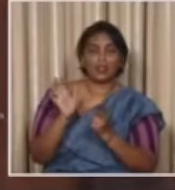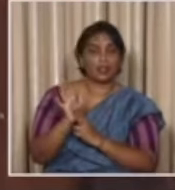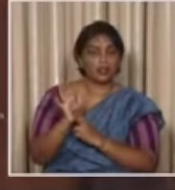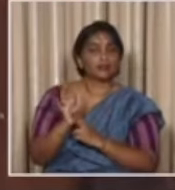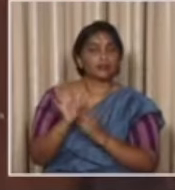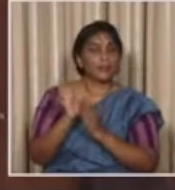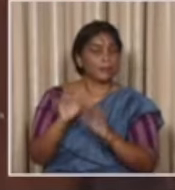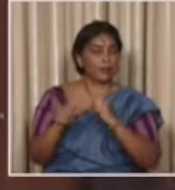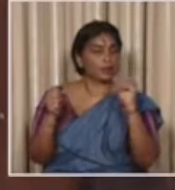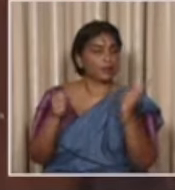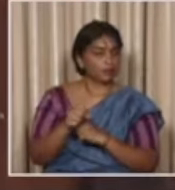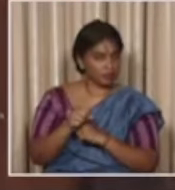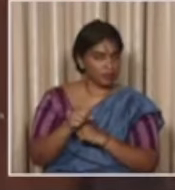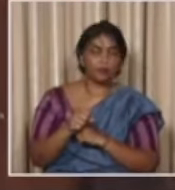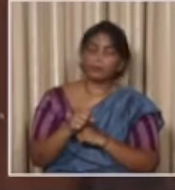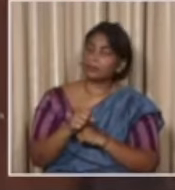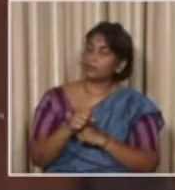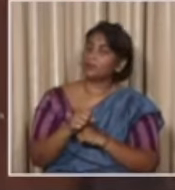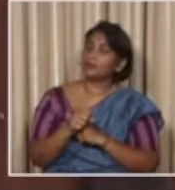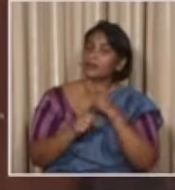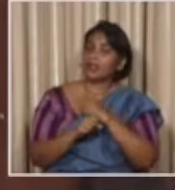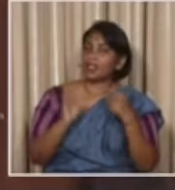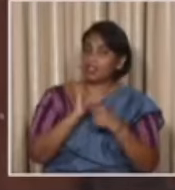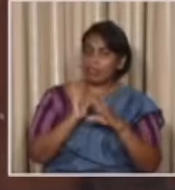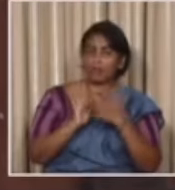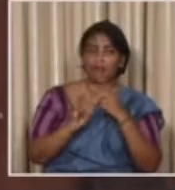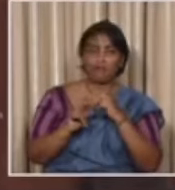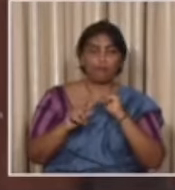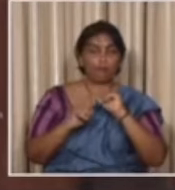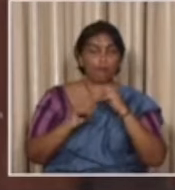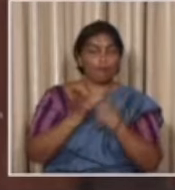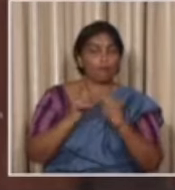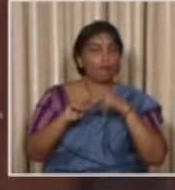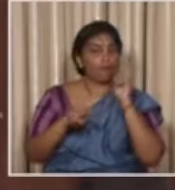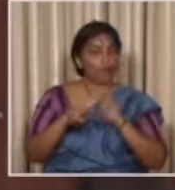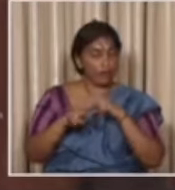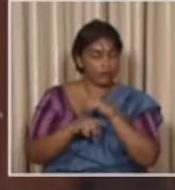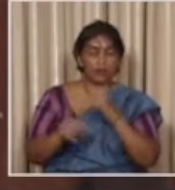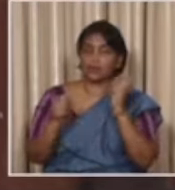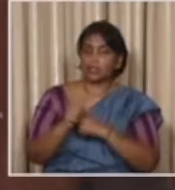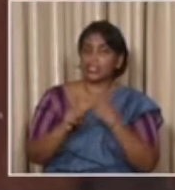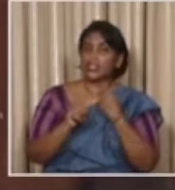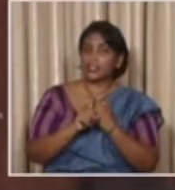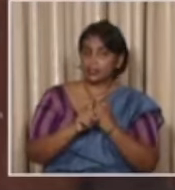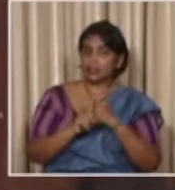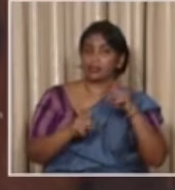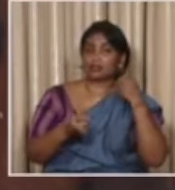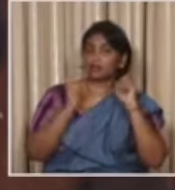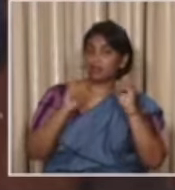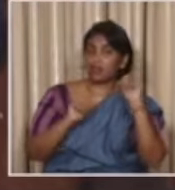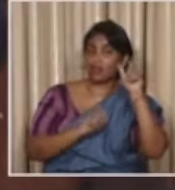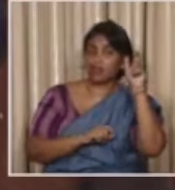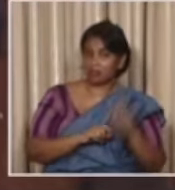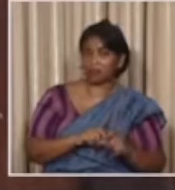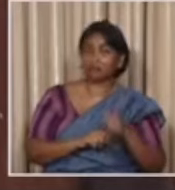කියලා මාධ්‍යවේදියෙක් ලක් වෙලා ඝාතනයට ලක් වෙලා තියෙනවා. තම්බයියා කියලා ප්‍රොෆෙසර් කෙනෙක් ඝාතනයට ලක් වෙලා මේ කිෂෝර් කියලා තව ස්පෝර්ට්ස් ඔෆිසර්